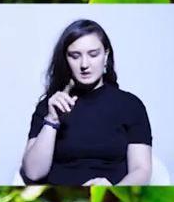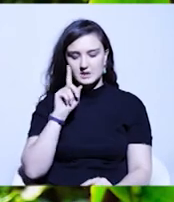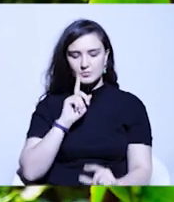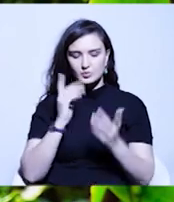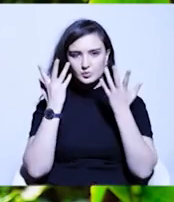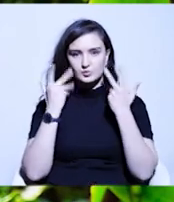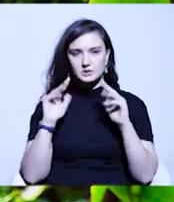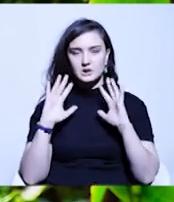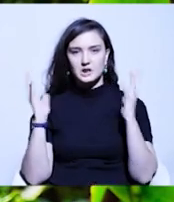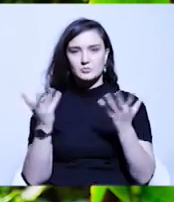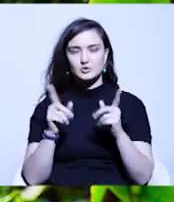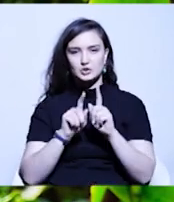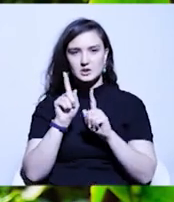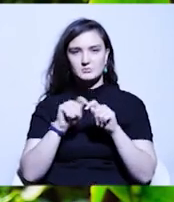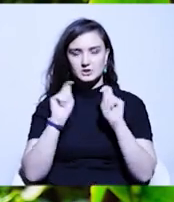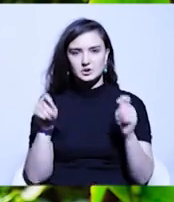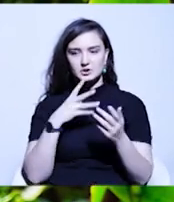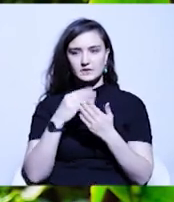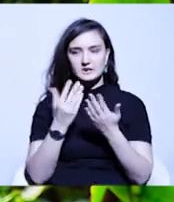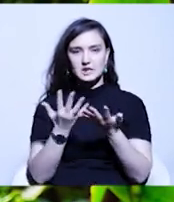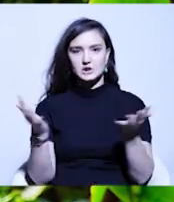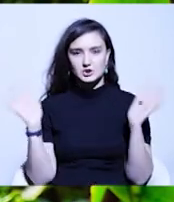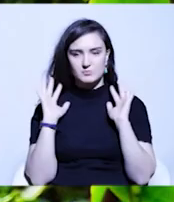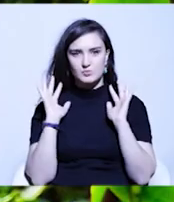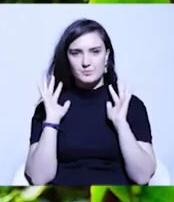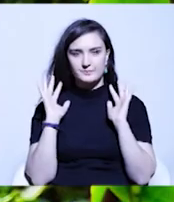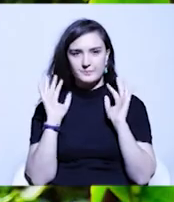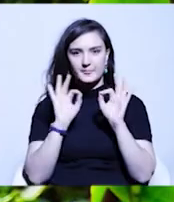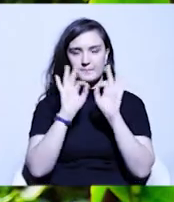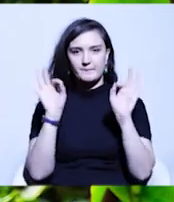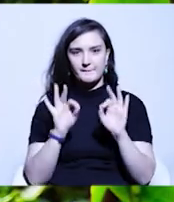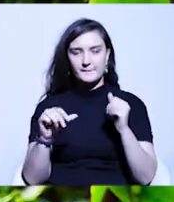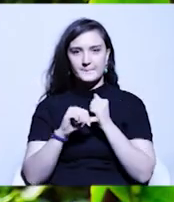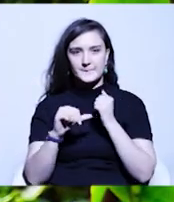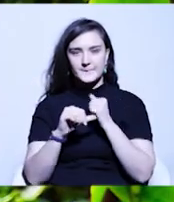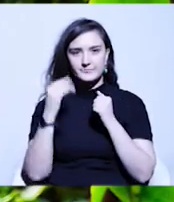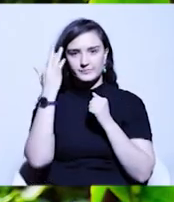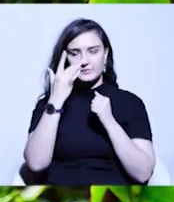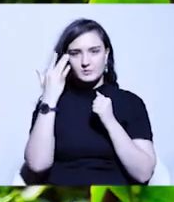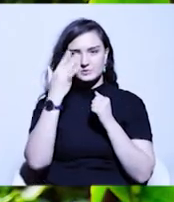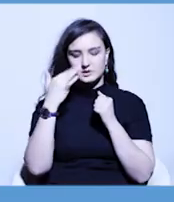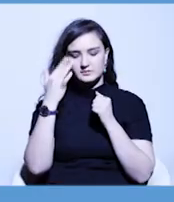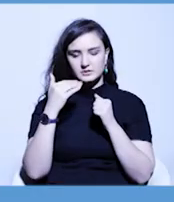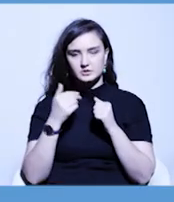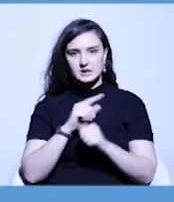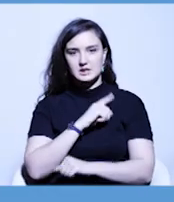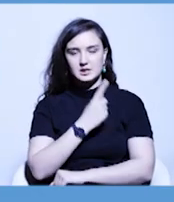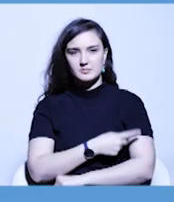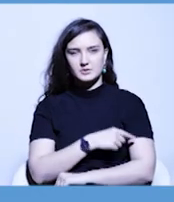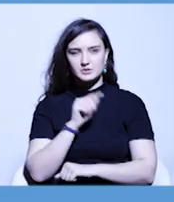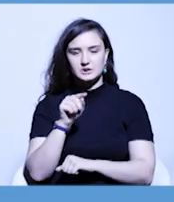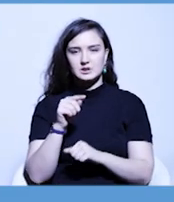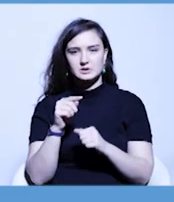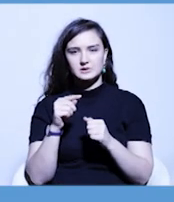ჰარმონიული გარემოს შექმნაში თავის გარშემო, ხელოვნება გვეხმარება წარმოსახვის გაღრმავებაში,